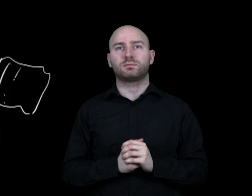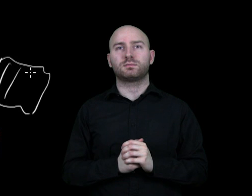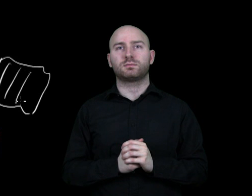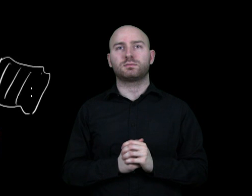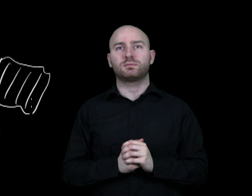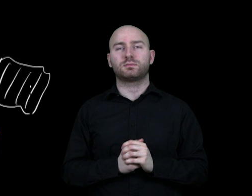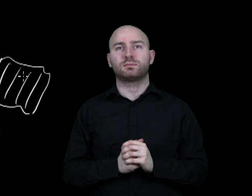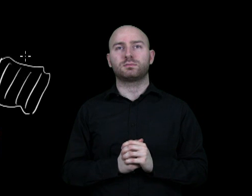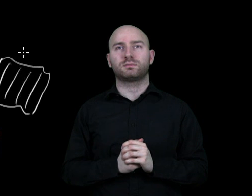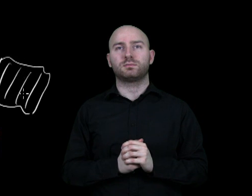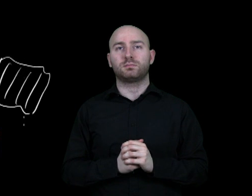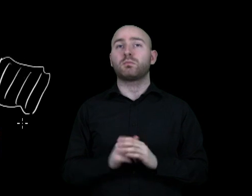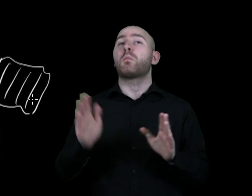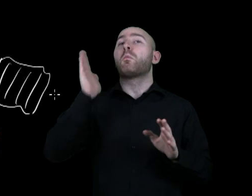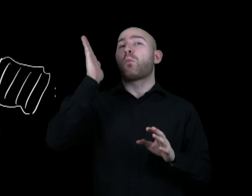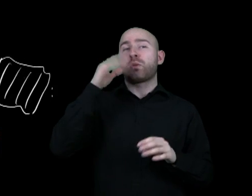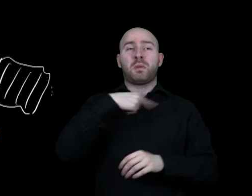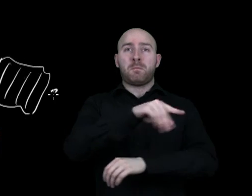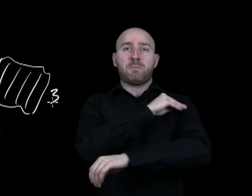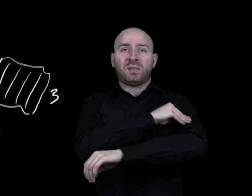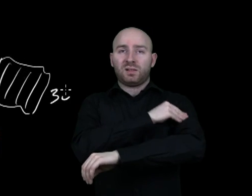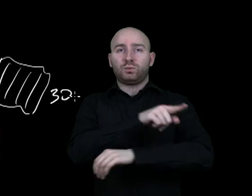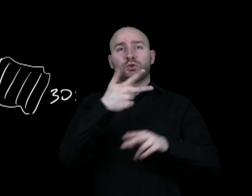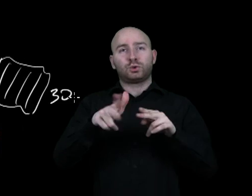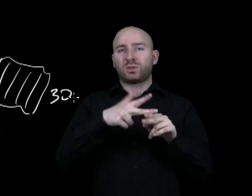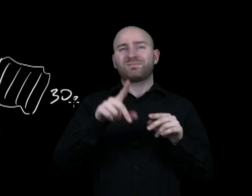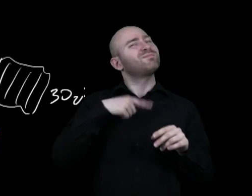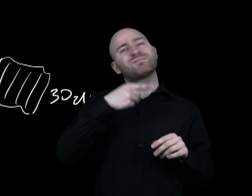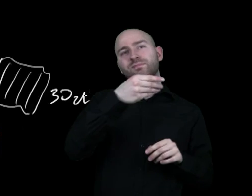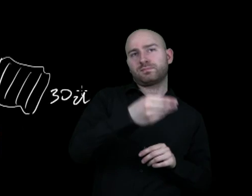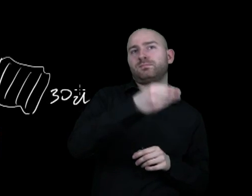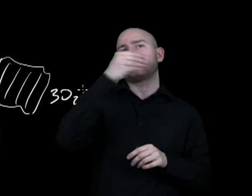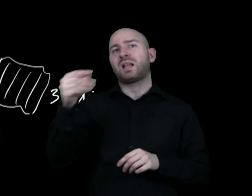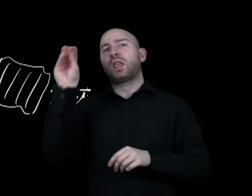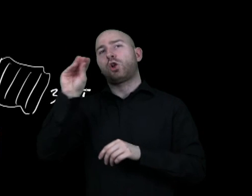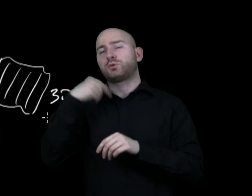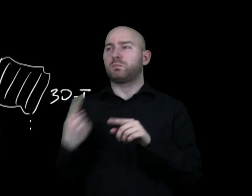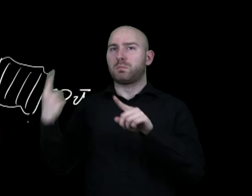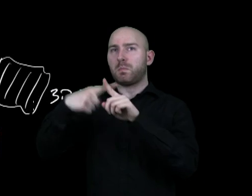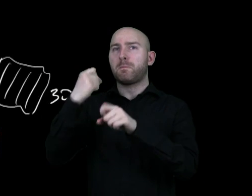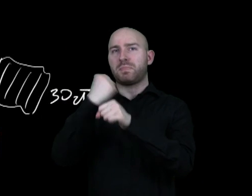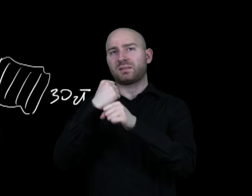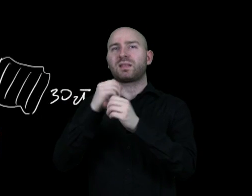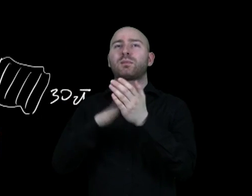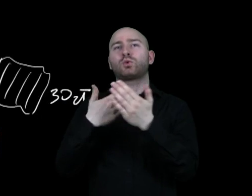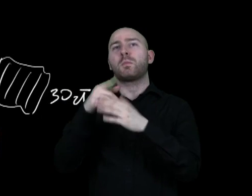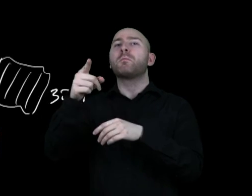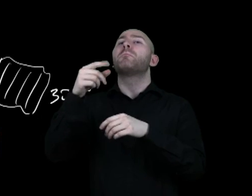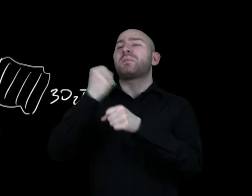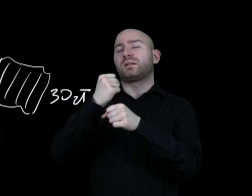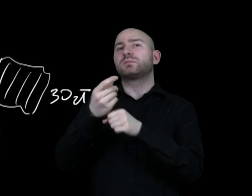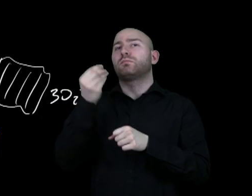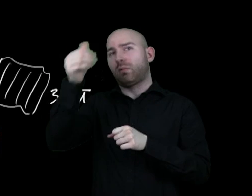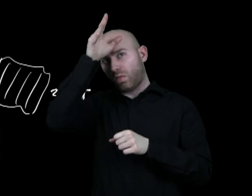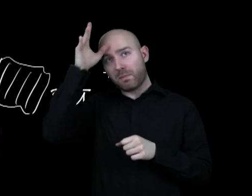A potem biorę tę tkaninę za 30 zł. I wkładam jeszcze trochę pracy. Powiedzmy, że praca